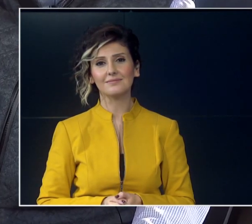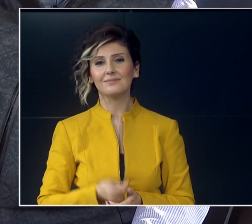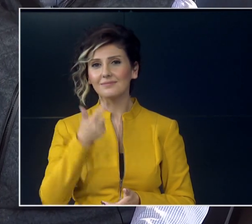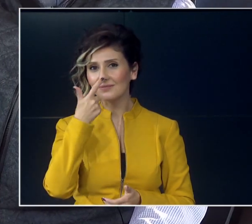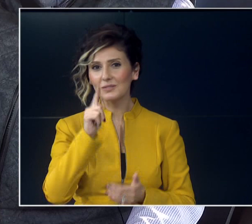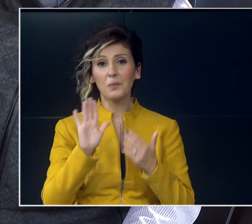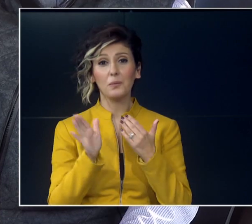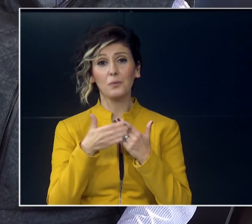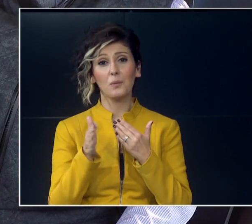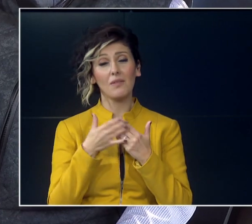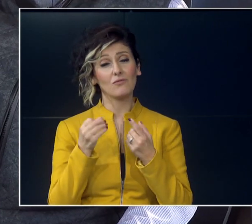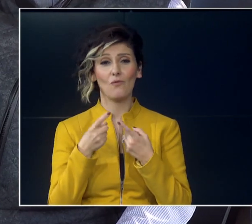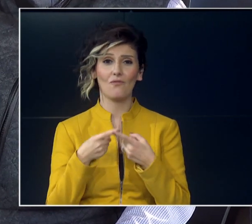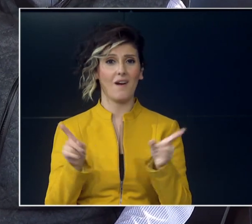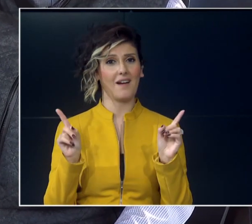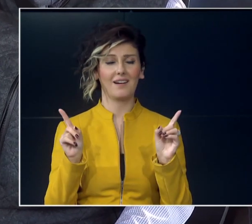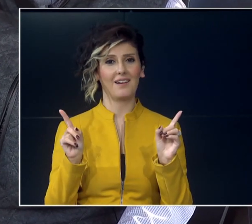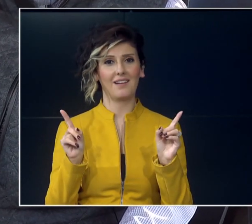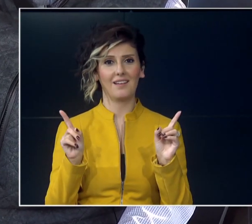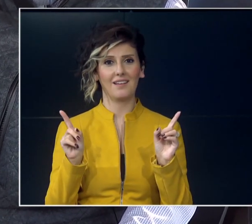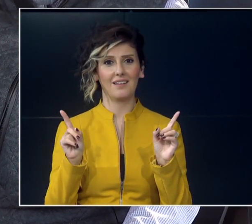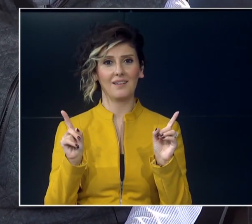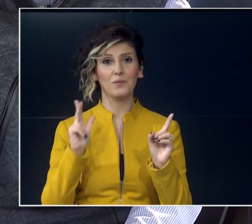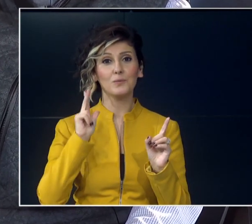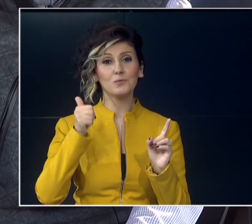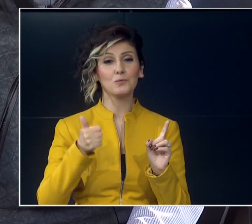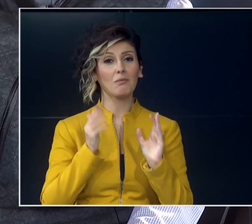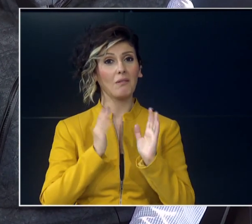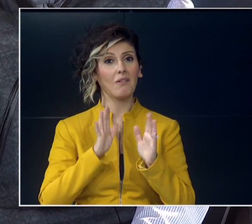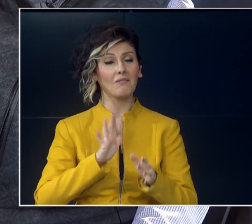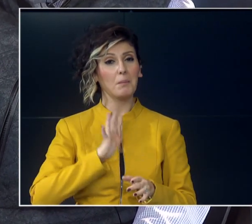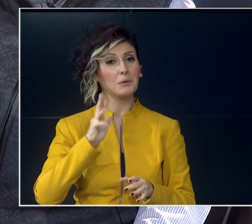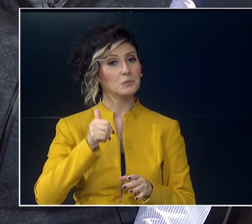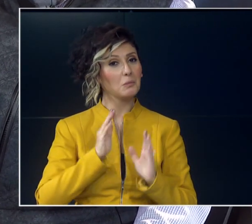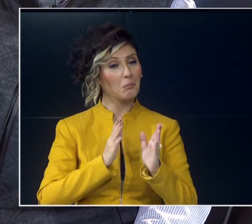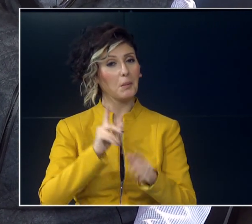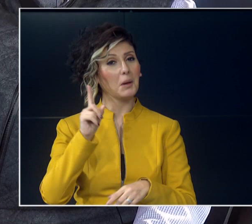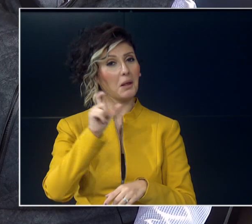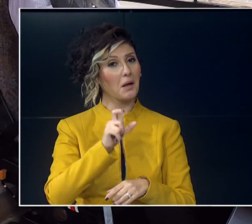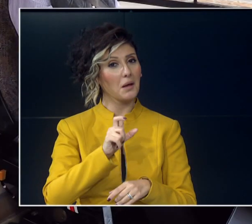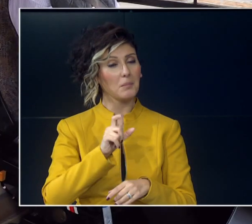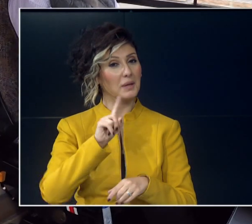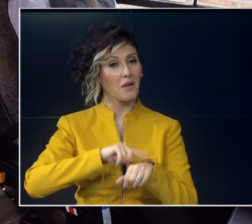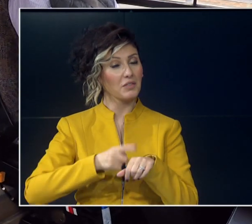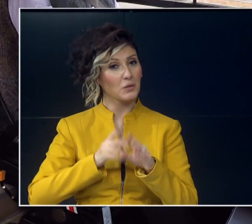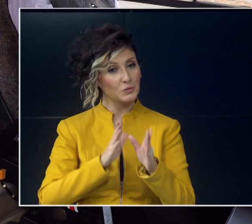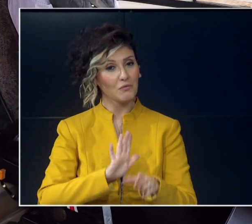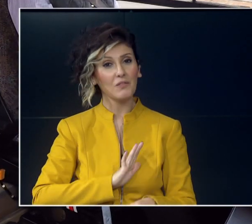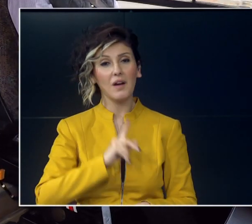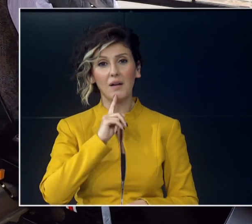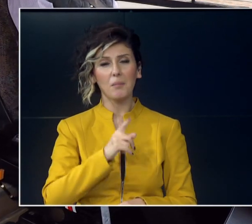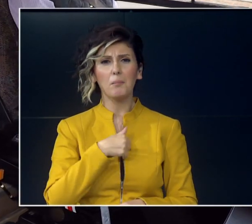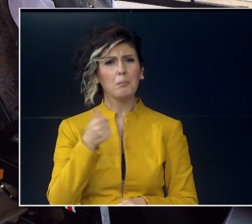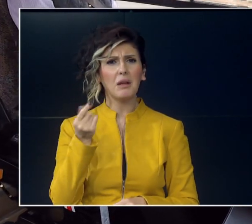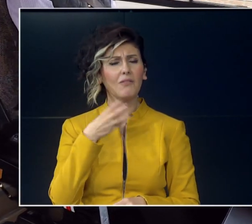köy düğünleri çok daha farklıdır. 3 gün sürer, 5 gün sürer, 1 hafta evet. sürer. Ben birkaç defa böyle